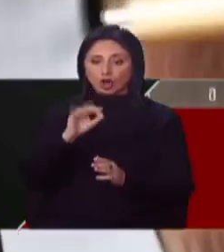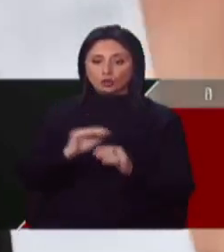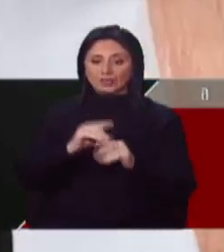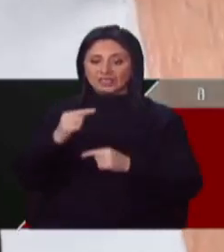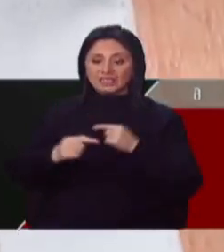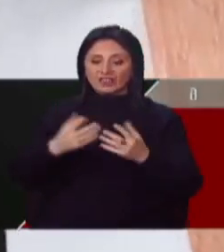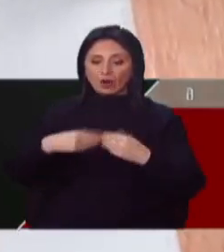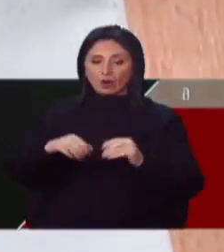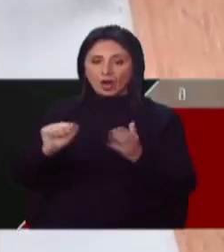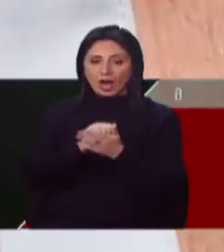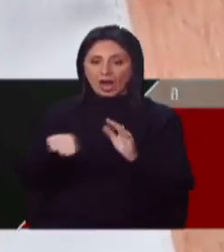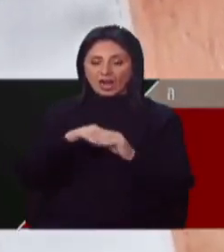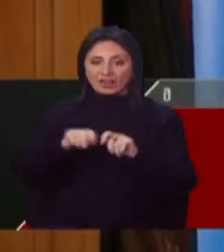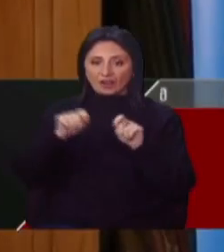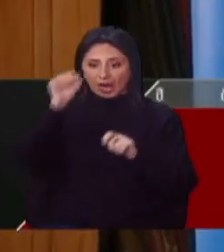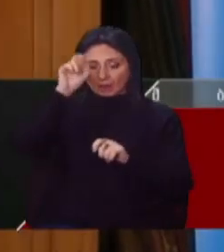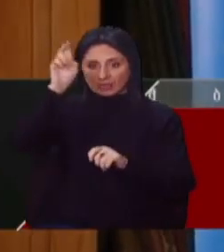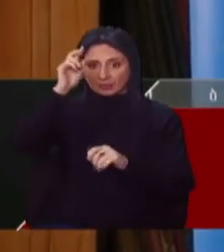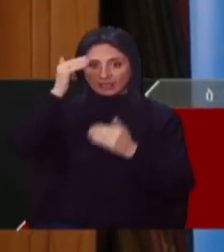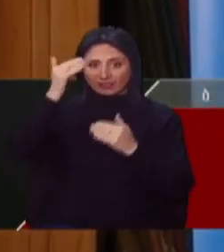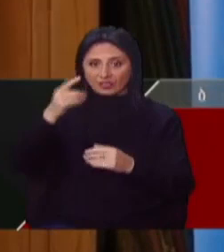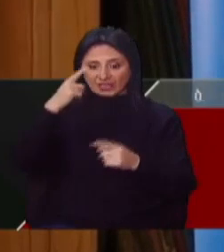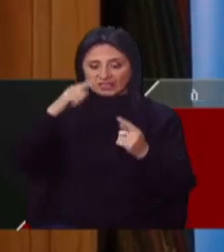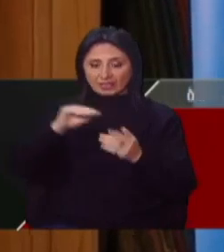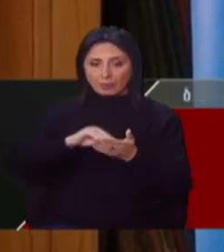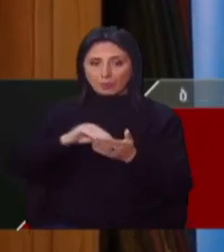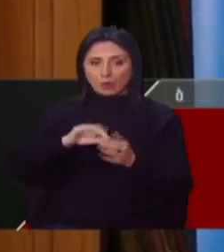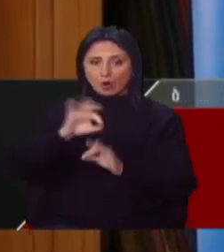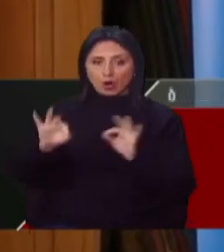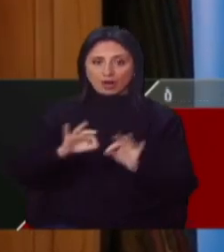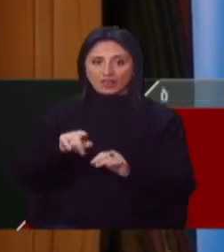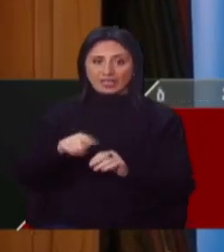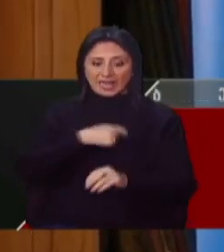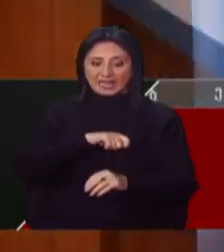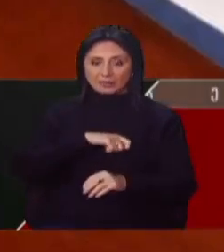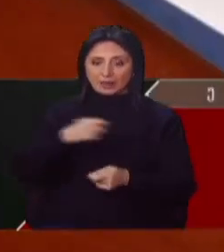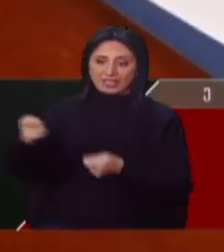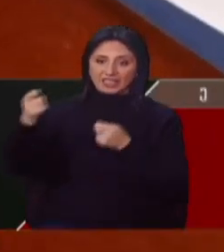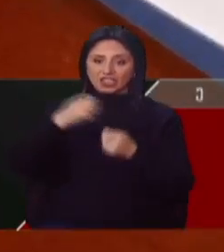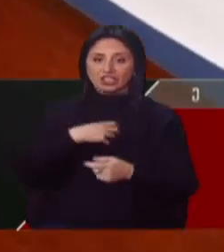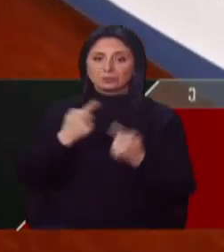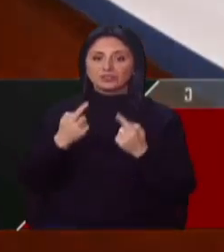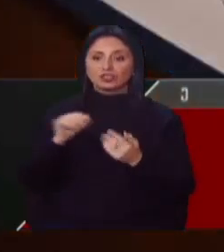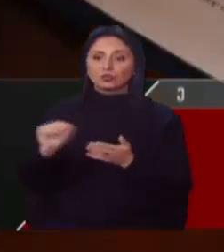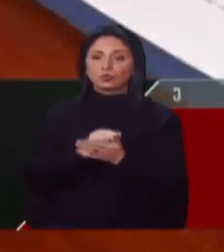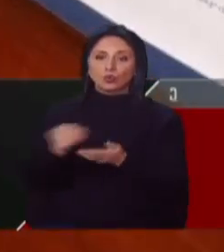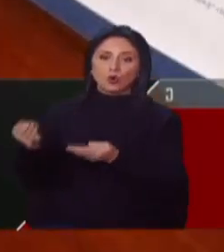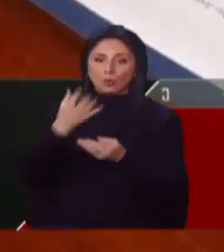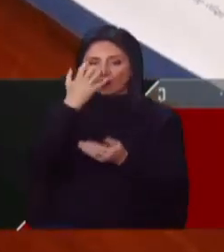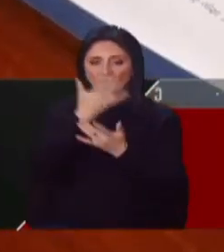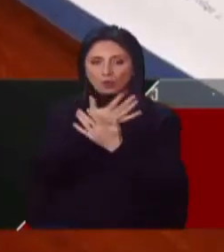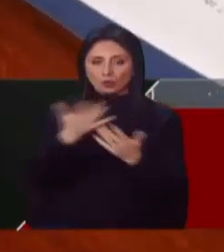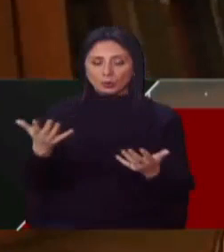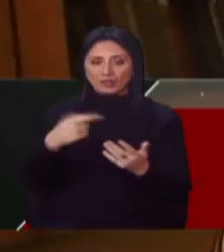საგვარეულოს საოჯახო არქივი გაიხსნა და აფხაზეთის მთავრობის მიერ ინიცირებული პროექტის ფარგლებში ესპანეთიდან ჩამოტანილი მნიშვნელოვანი დოკუმენტები, ფოტოები